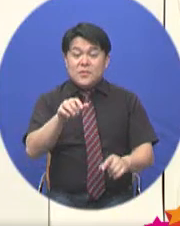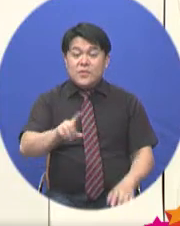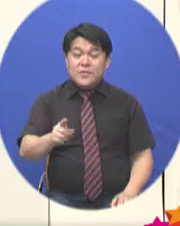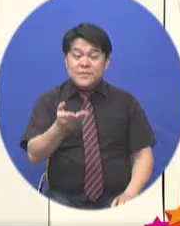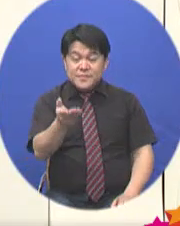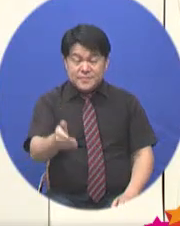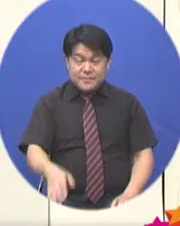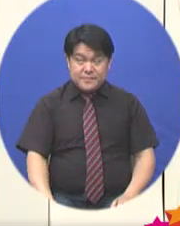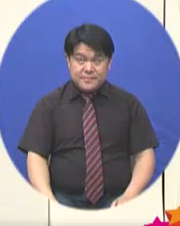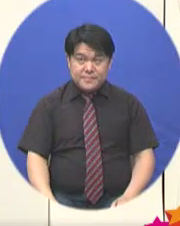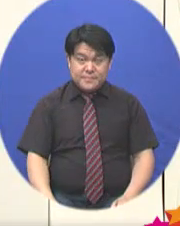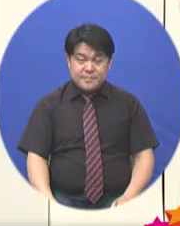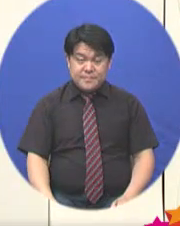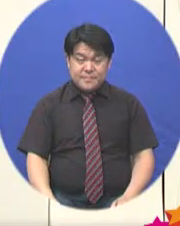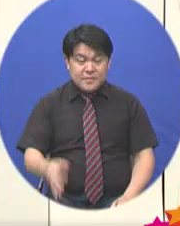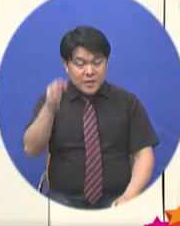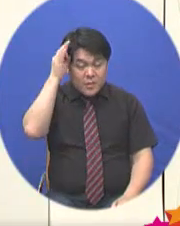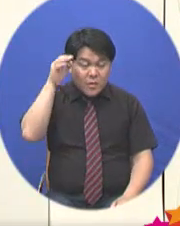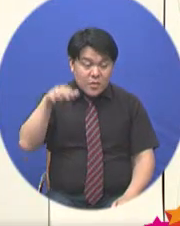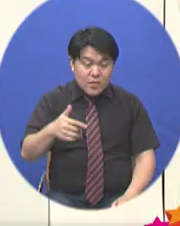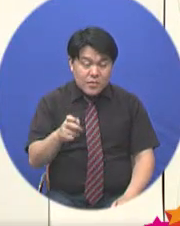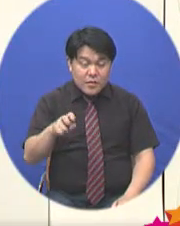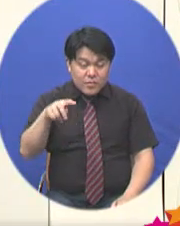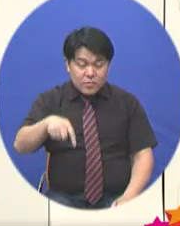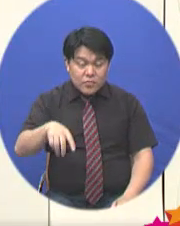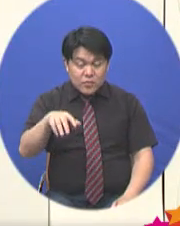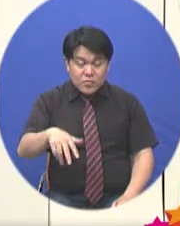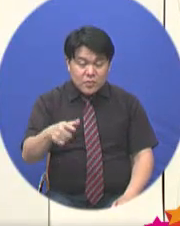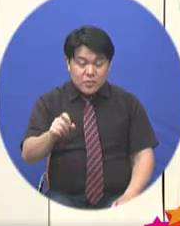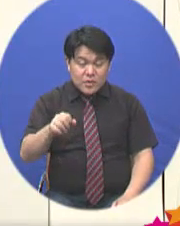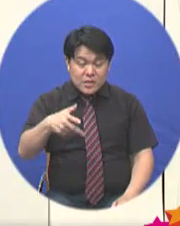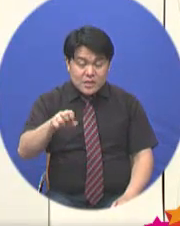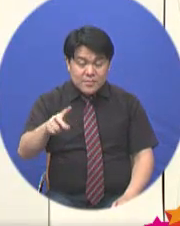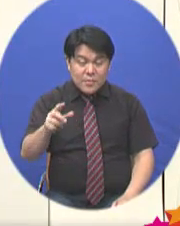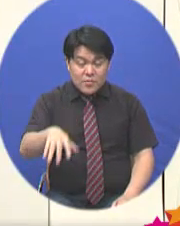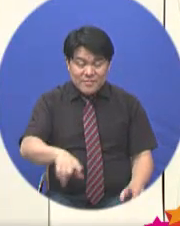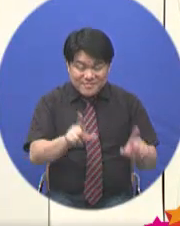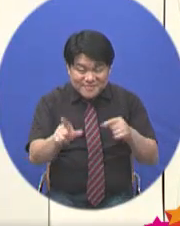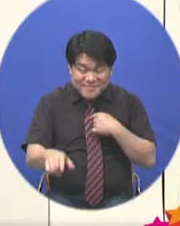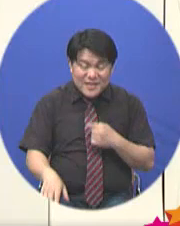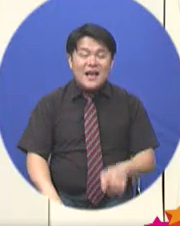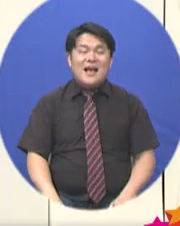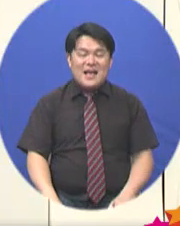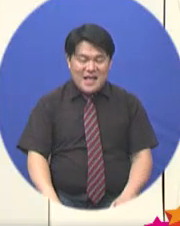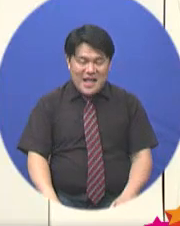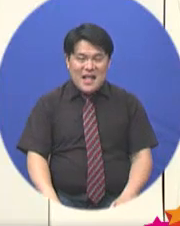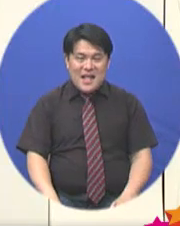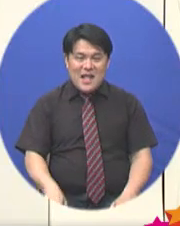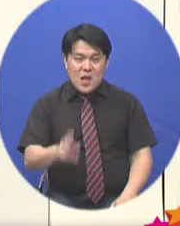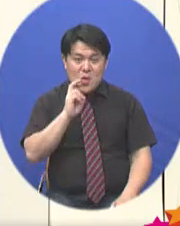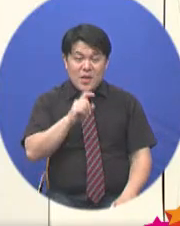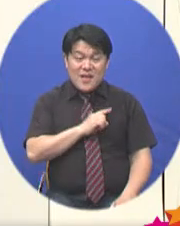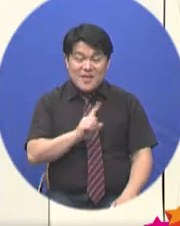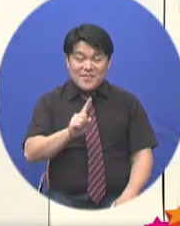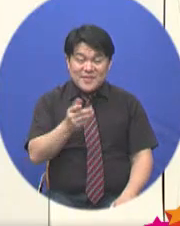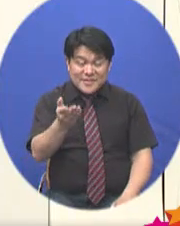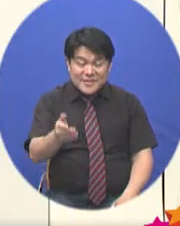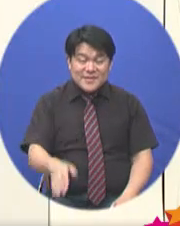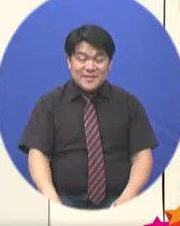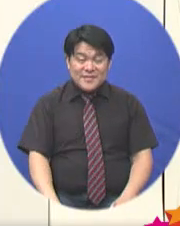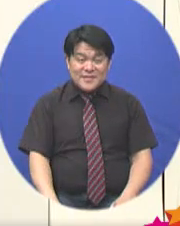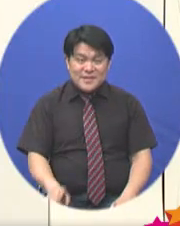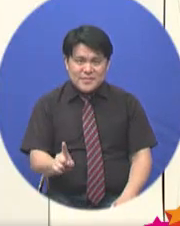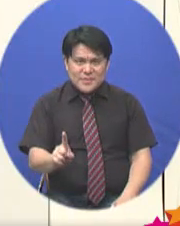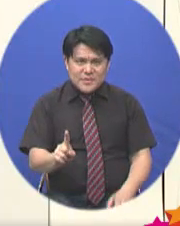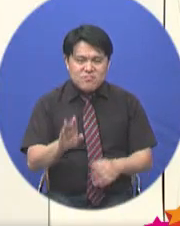사십니까? 예, 포항시 남구 장기면요. 아유, 그랬군요. 노래 제목은요?